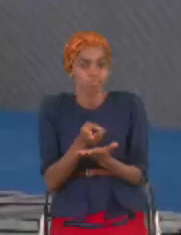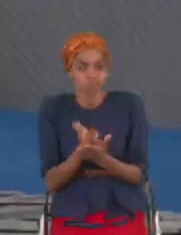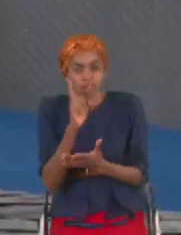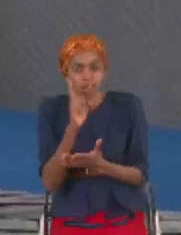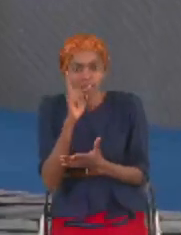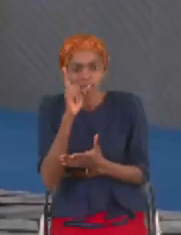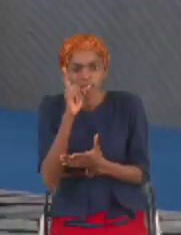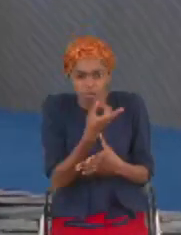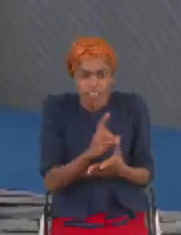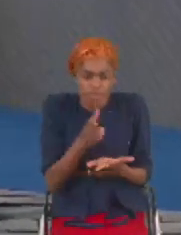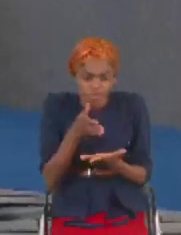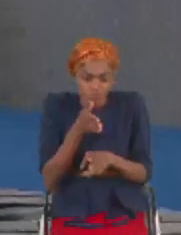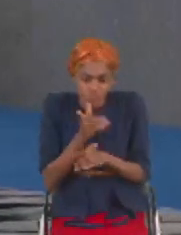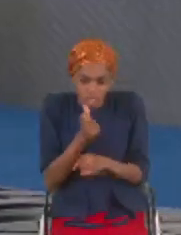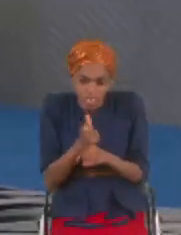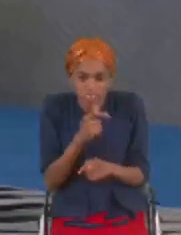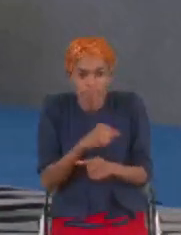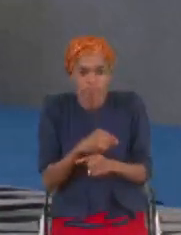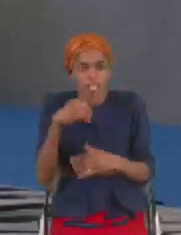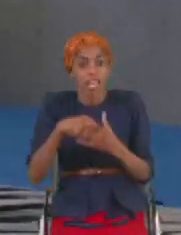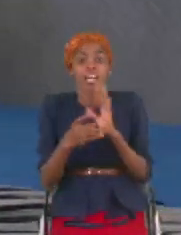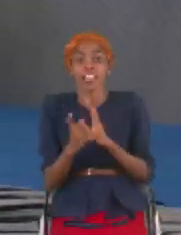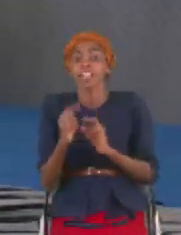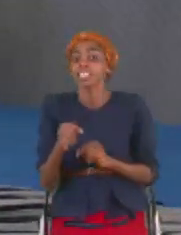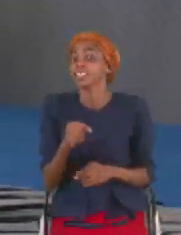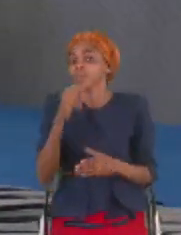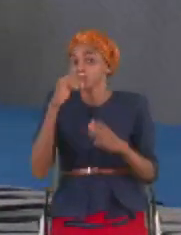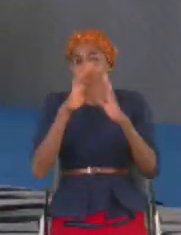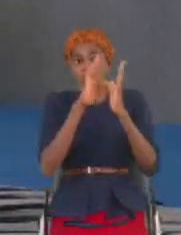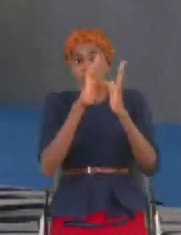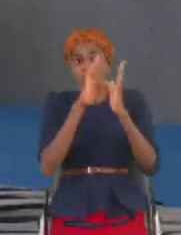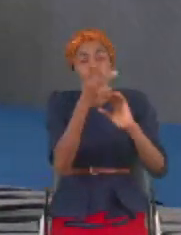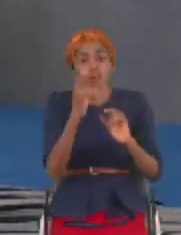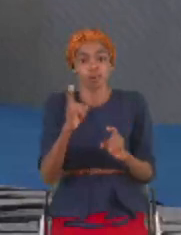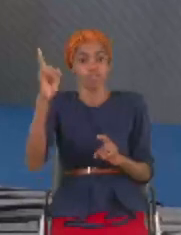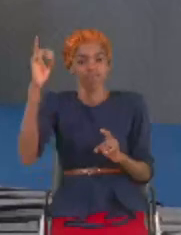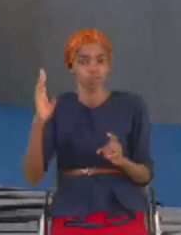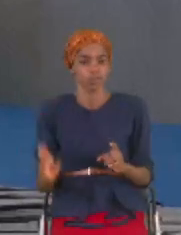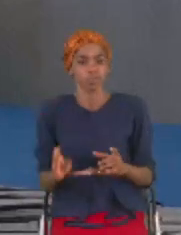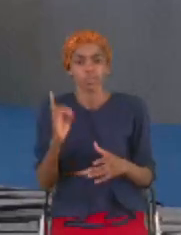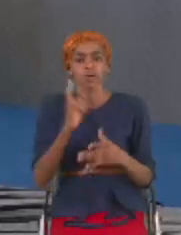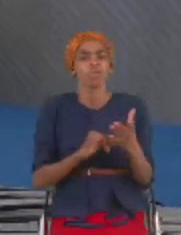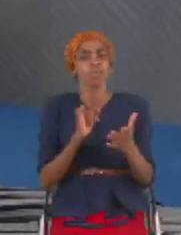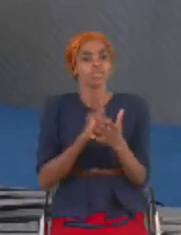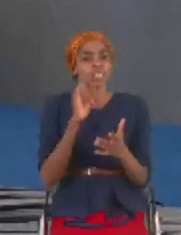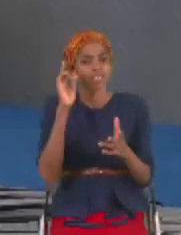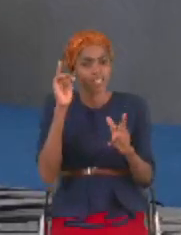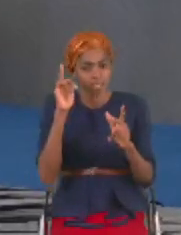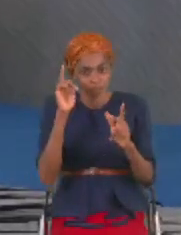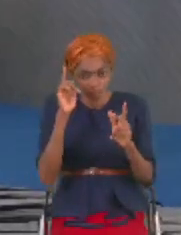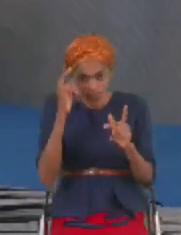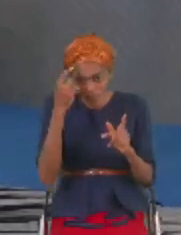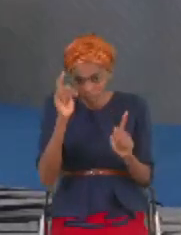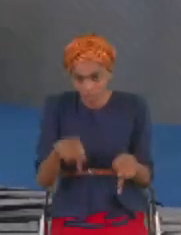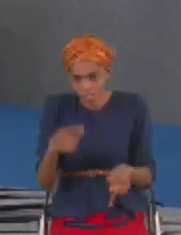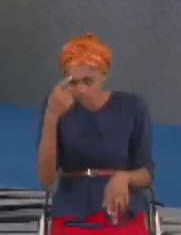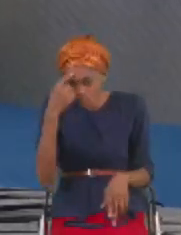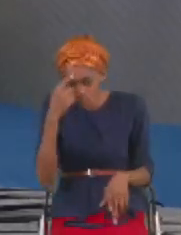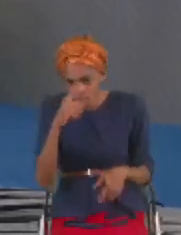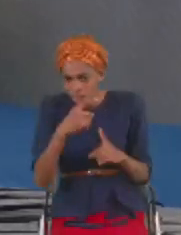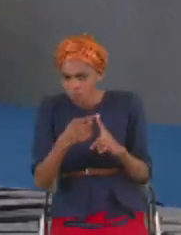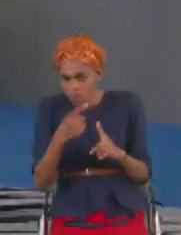se dispense adroitement en la présence de dieu qu'est ce que cette personne va penser